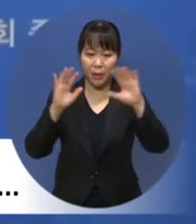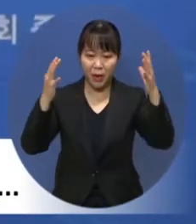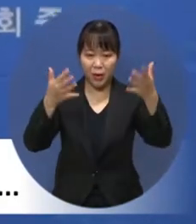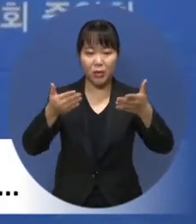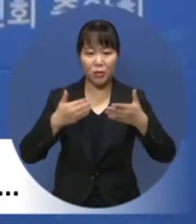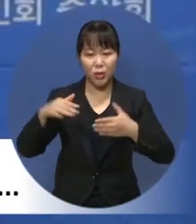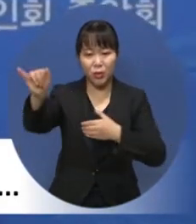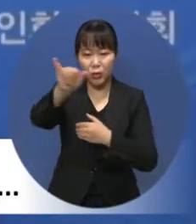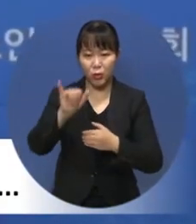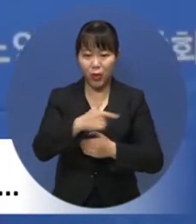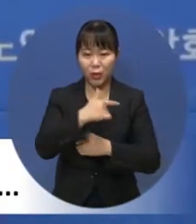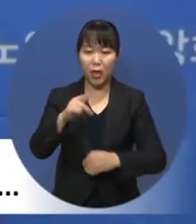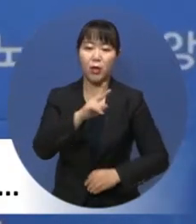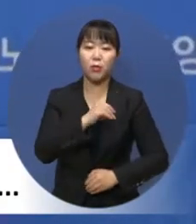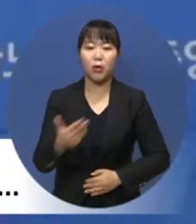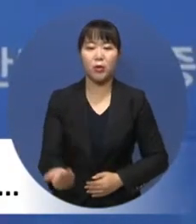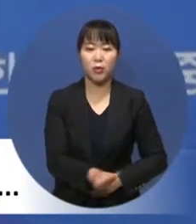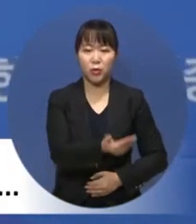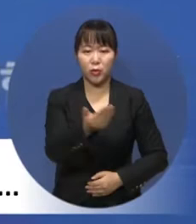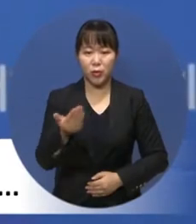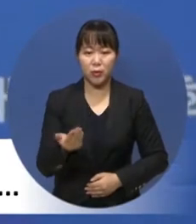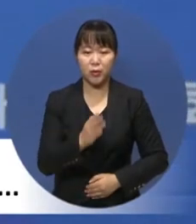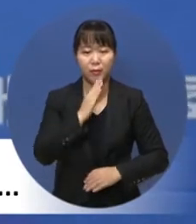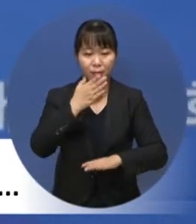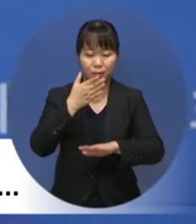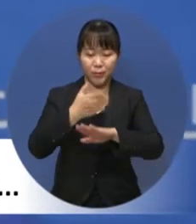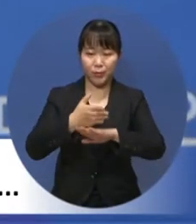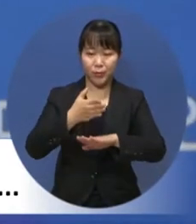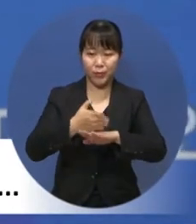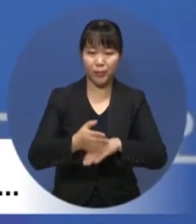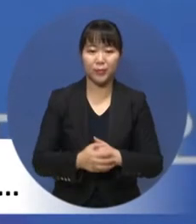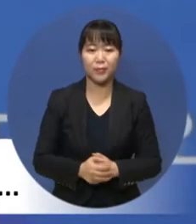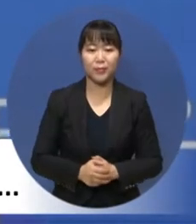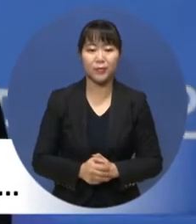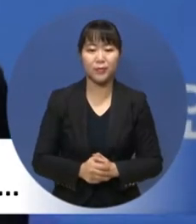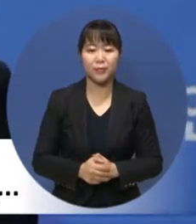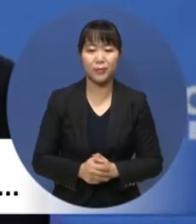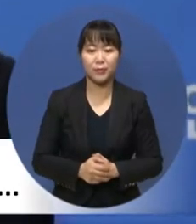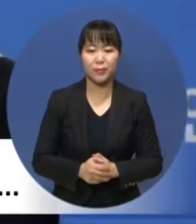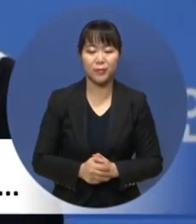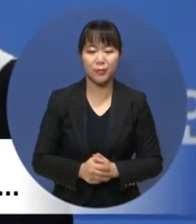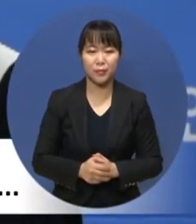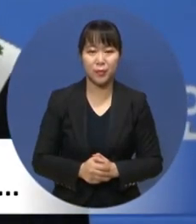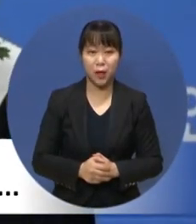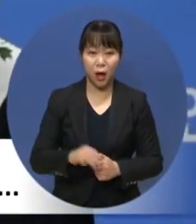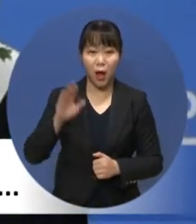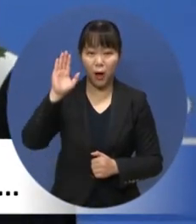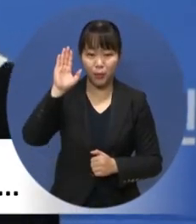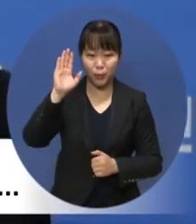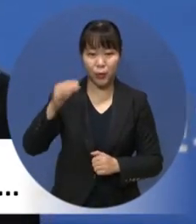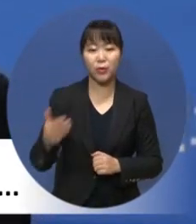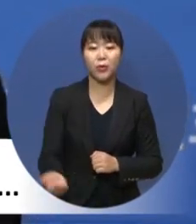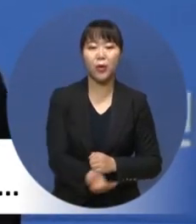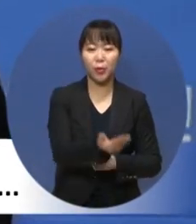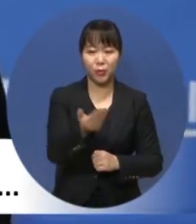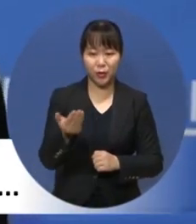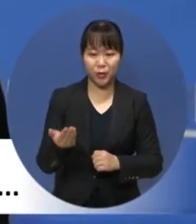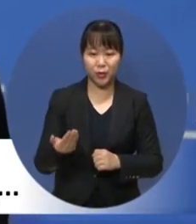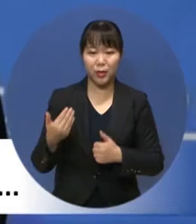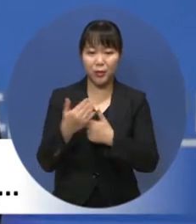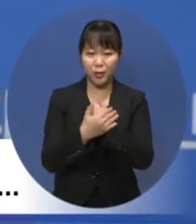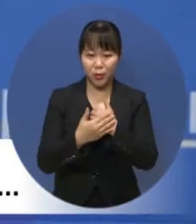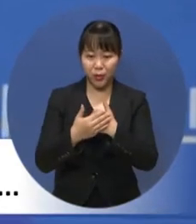전국의 재임하는 여러분 * 단 해야 한답니다 아세요 여러분들의